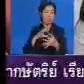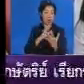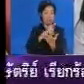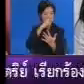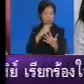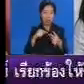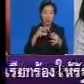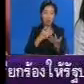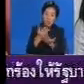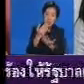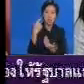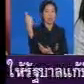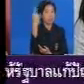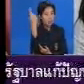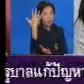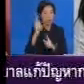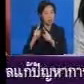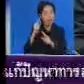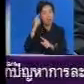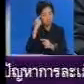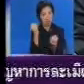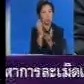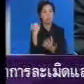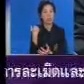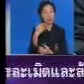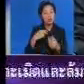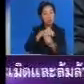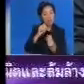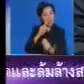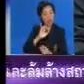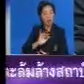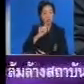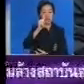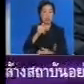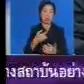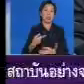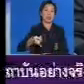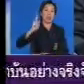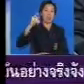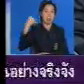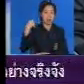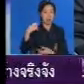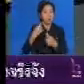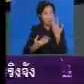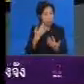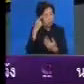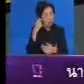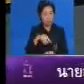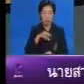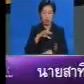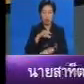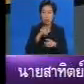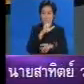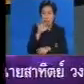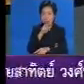ภายในประเทศการท่องเที่ยวและอาจจะทำให้เศรษฐกิจนั้นฟื้นตัวช้าลงโดยคาดว่าจะส่งผลกระทบต่อ GDPร้อยละจ5 - 2.3